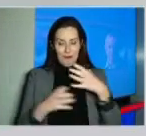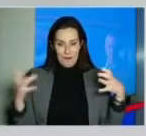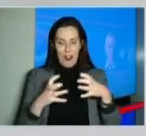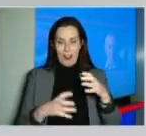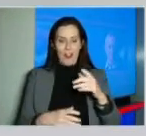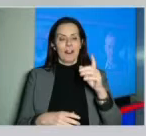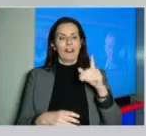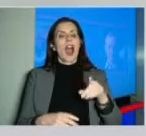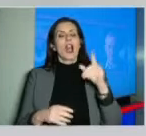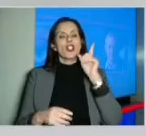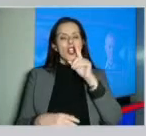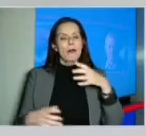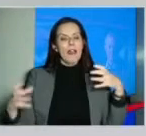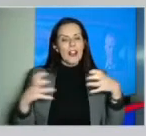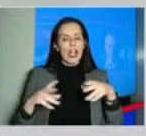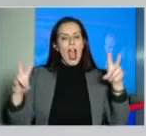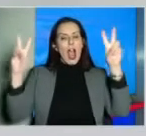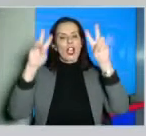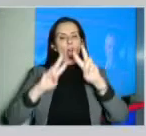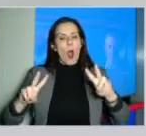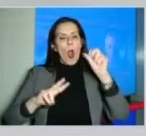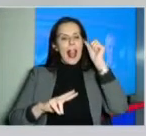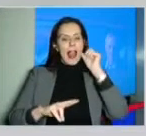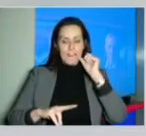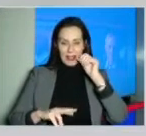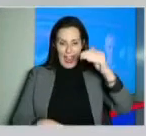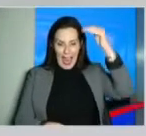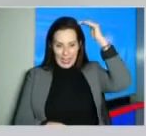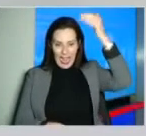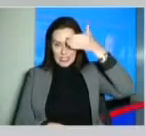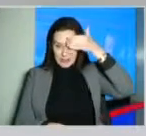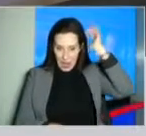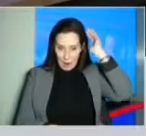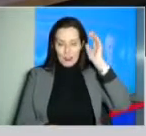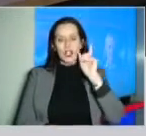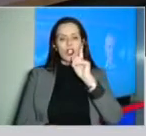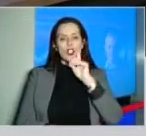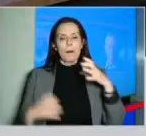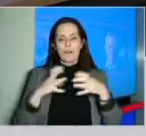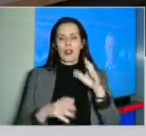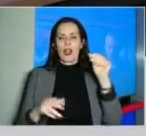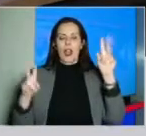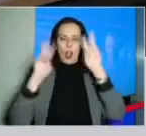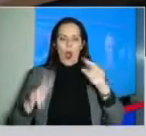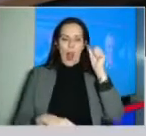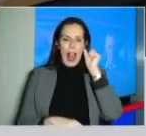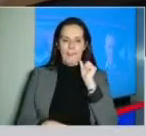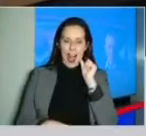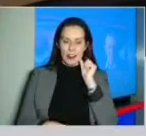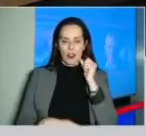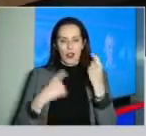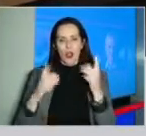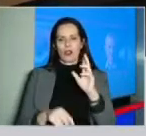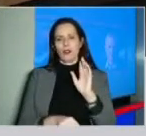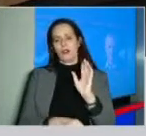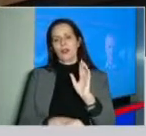לבן, זאת אומרת. יש שם למפלגה החדשה. זה רשימה, אני חושב, כמו ישראל אחת, את זוכרת? אז זה כזה רשימה, רשימת כחול לבן, כל אחד ישמור